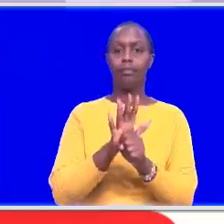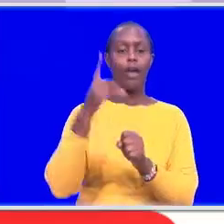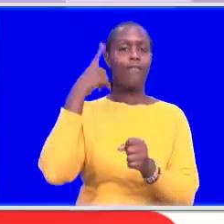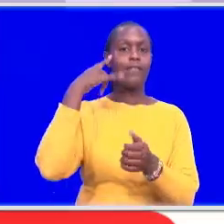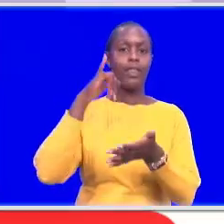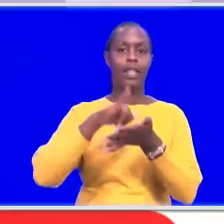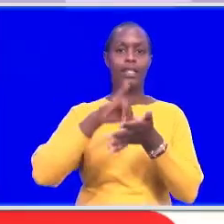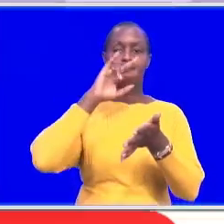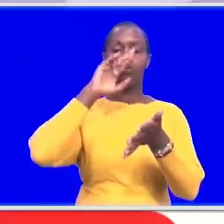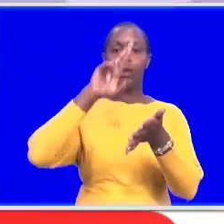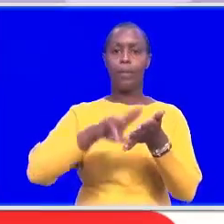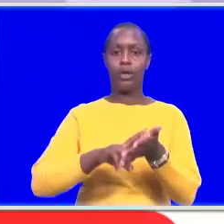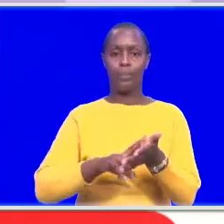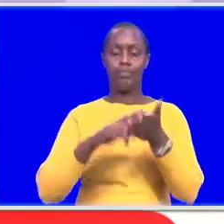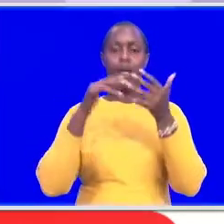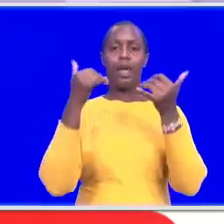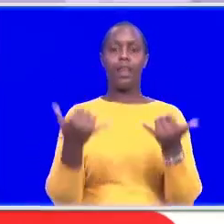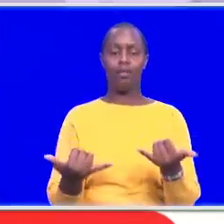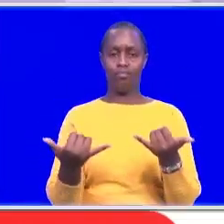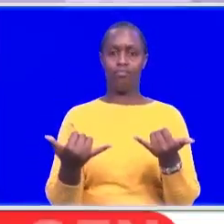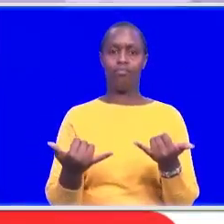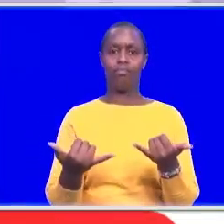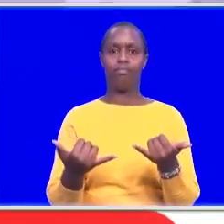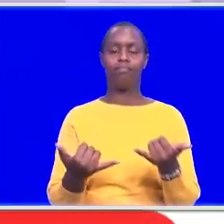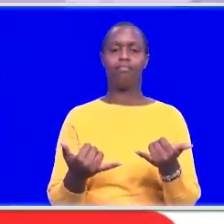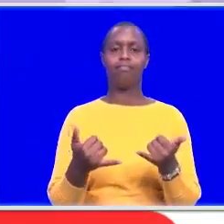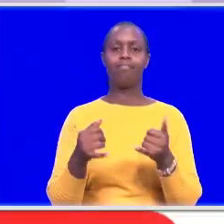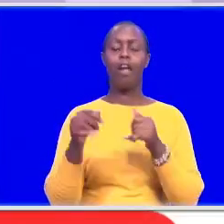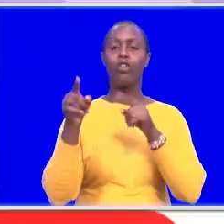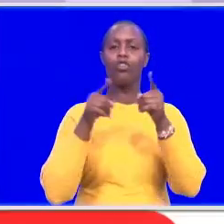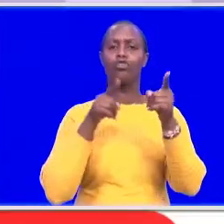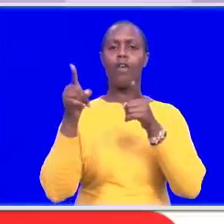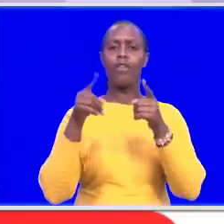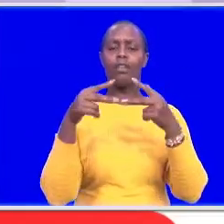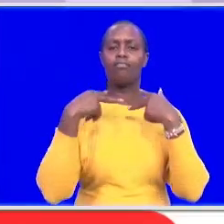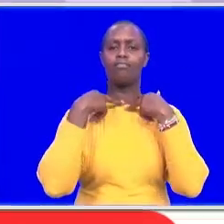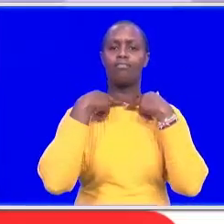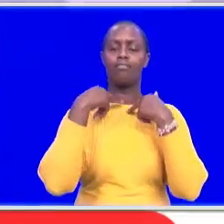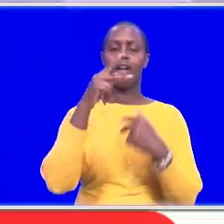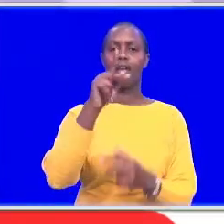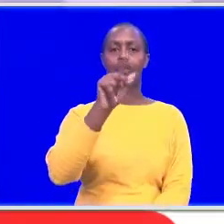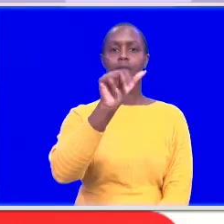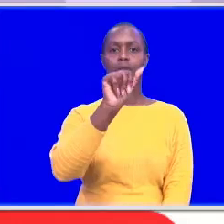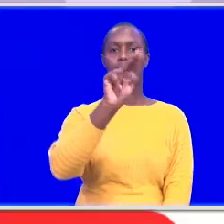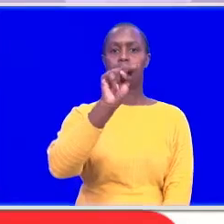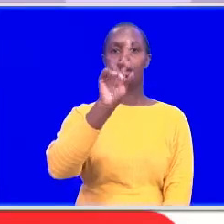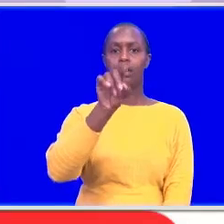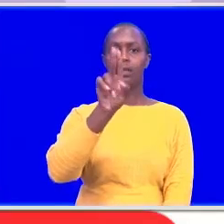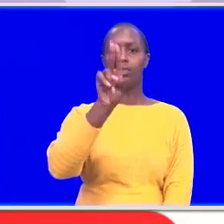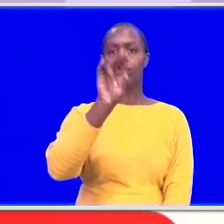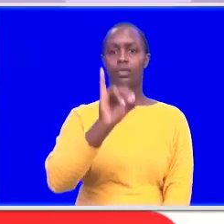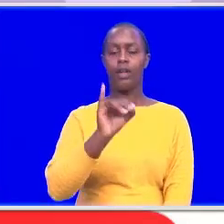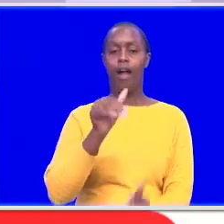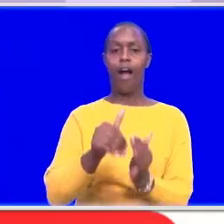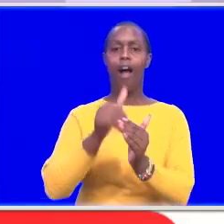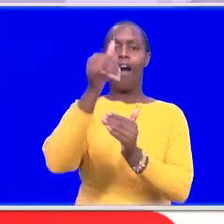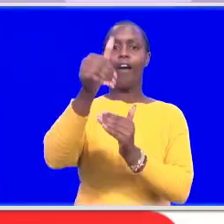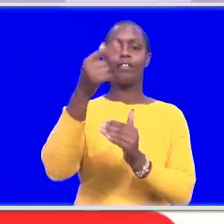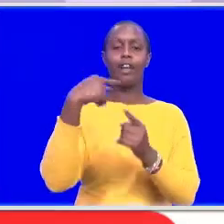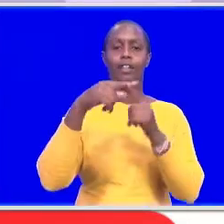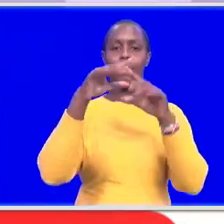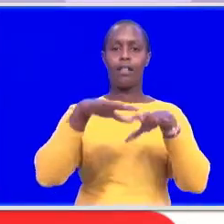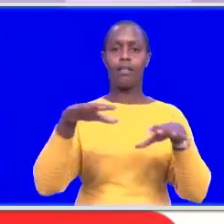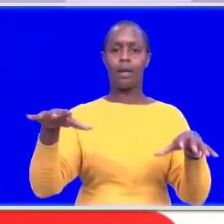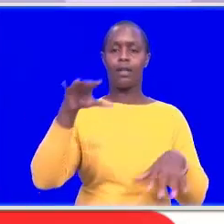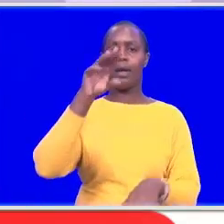Toa taarifa hiyo. Na shughuli za usafiri zimetatizika katika barabara ya Chwele Kandui baada ya wakazi wa soko la Mayanja eneo bunge